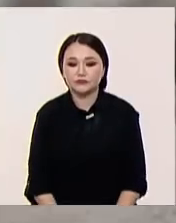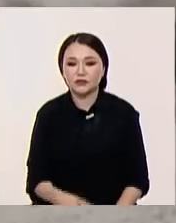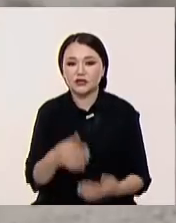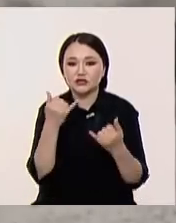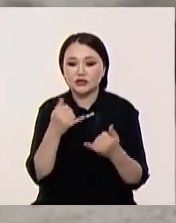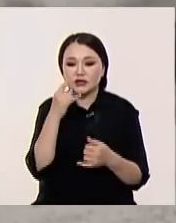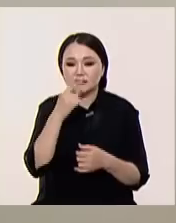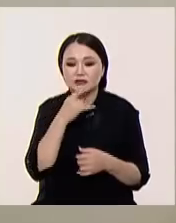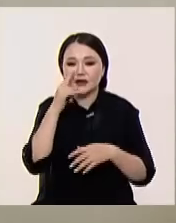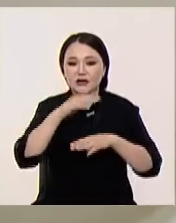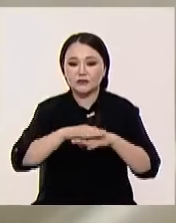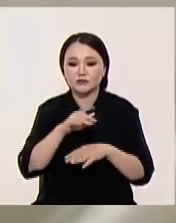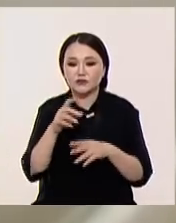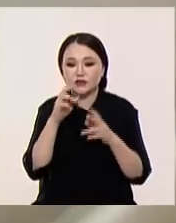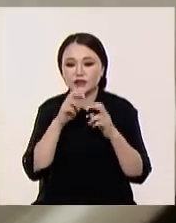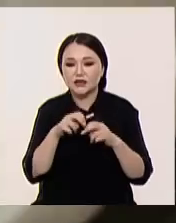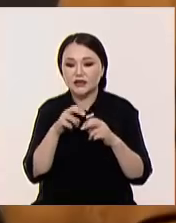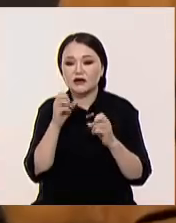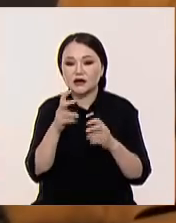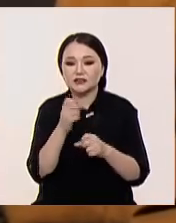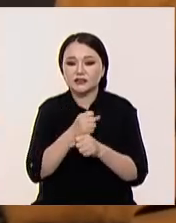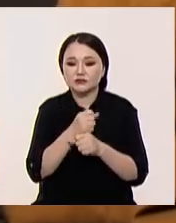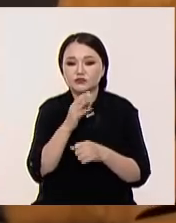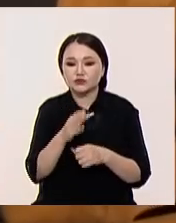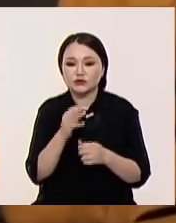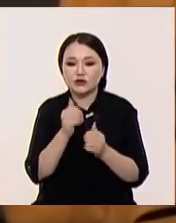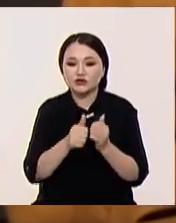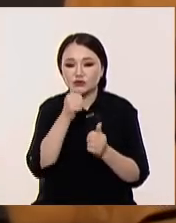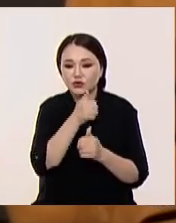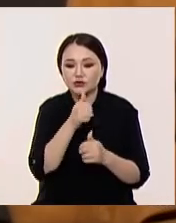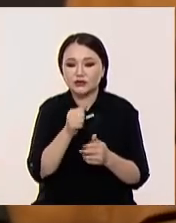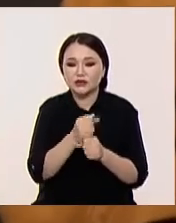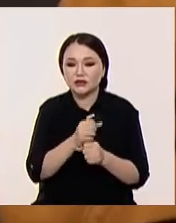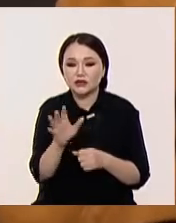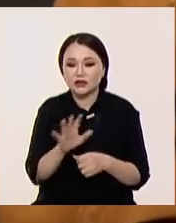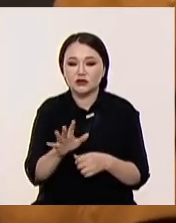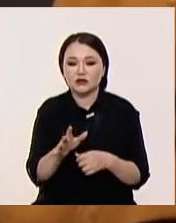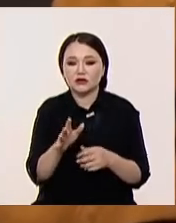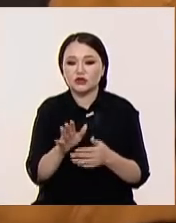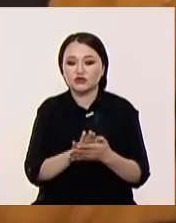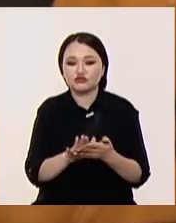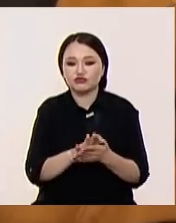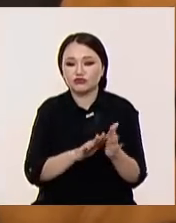Енді Қазақстандағы әкімдердің рейтингі қалай жасалады? Әйтеуір жылда жамайды. Қасқа